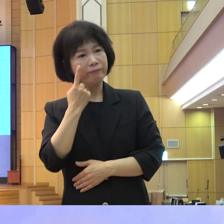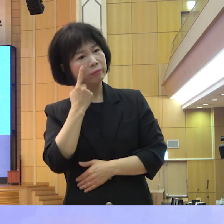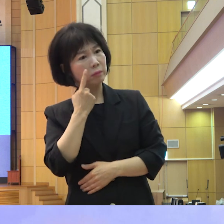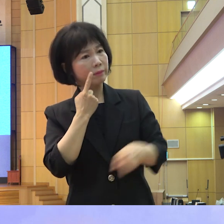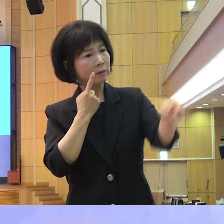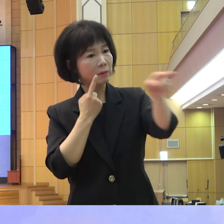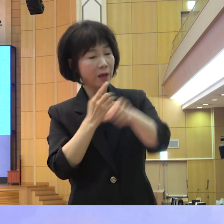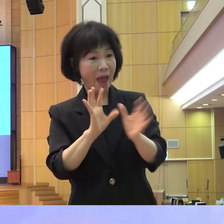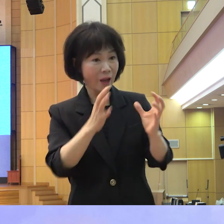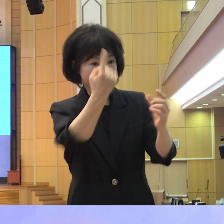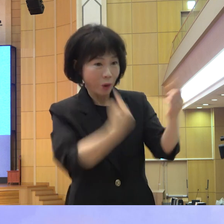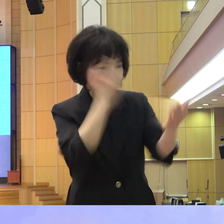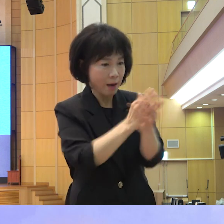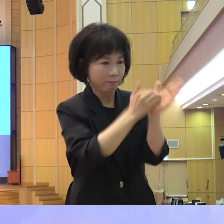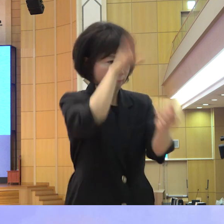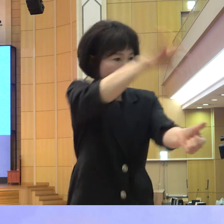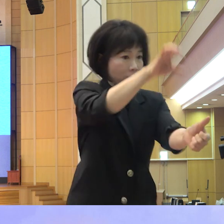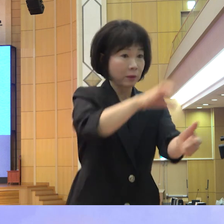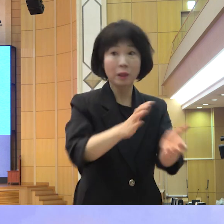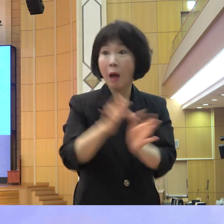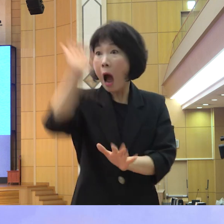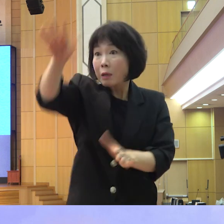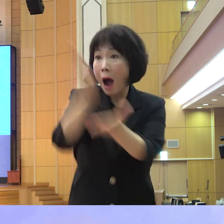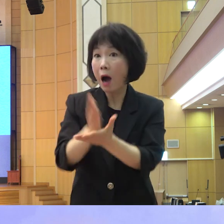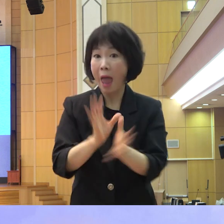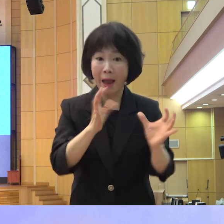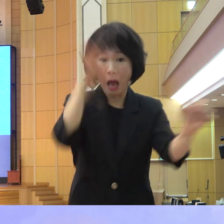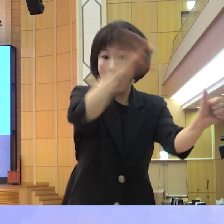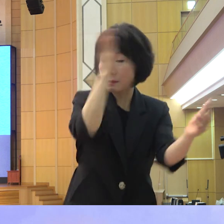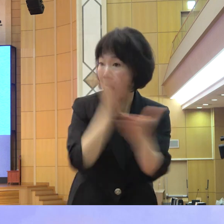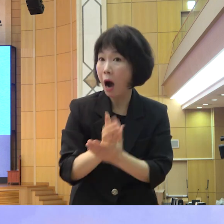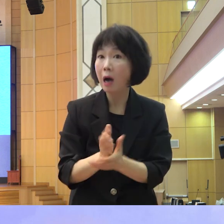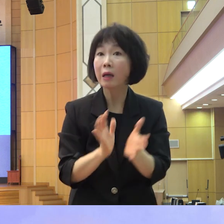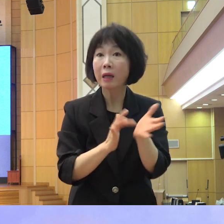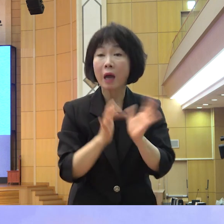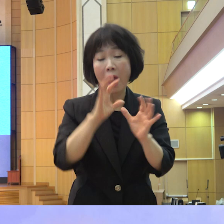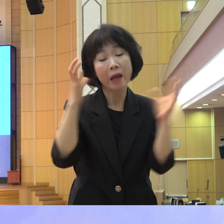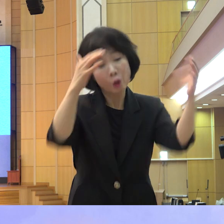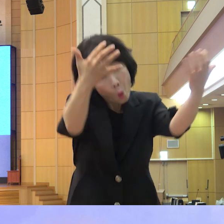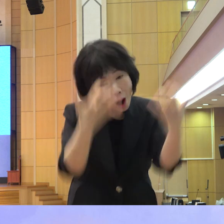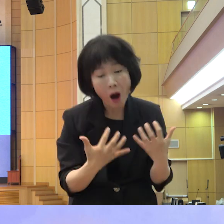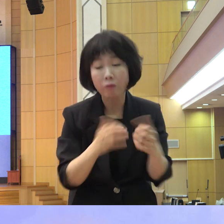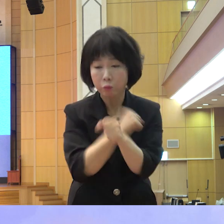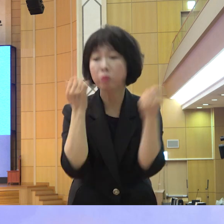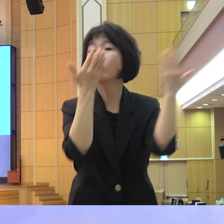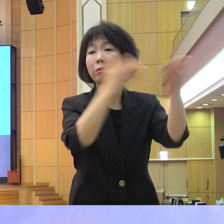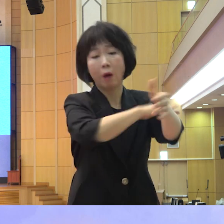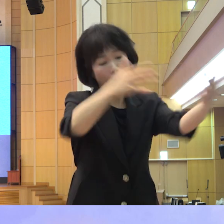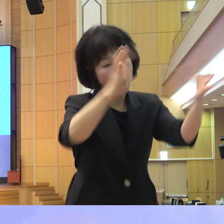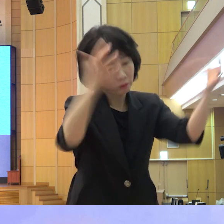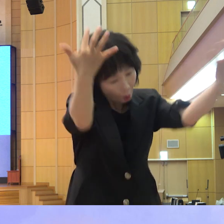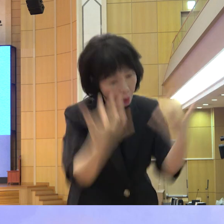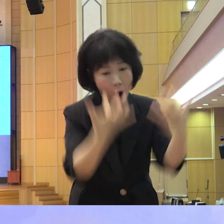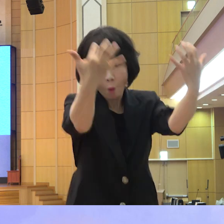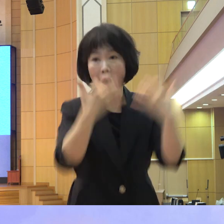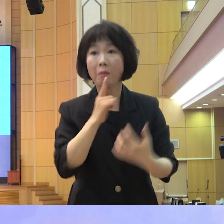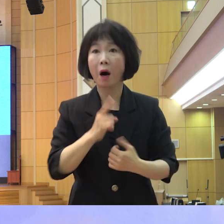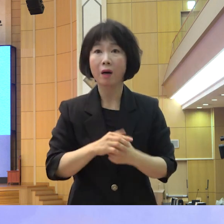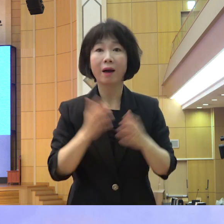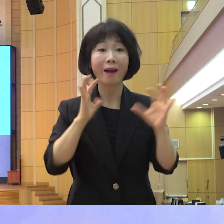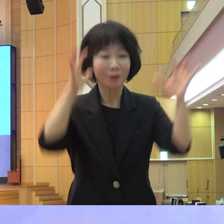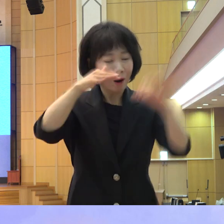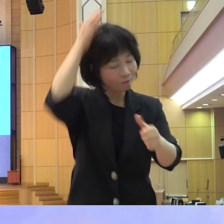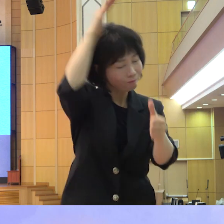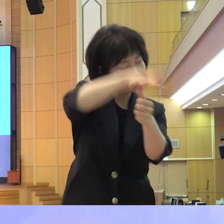그런데 예수님은 꾸짖지 말라, 아이들이 내게 오는 것을 용납하고 그리고 받아들여라 그러면서